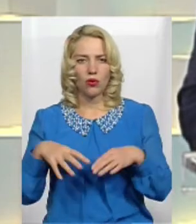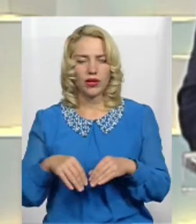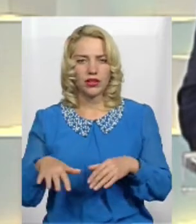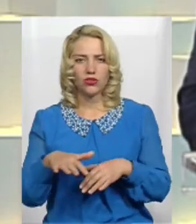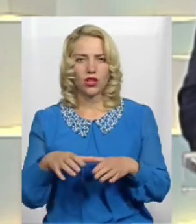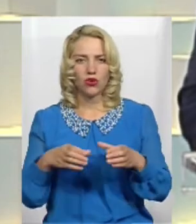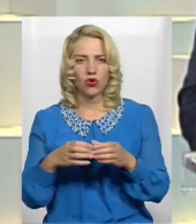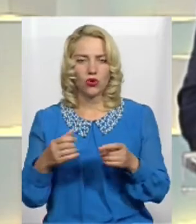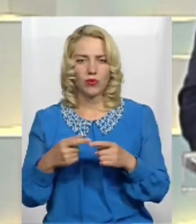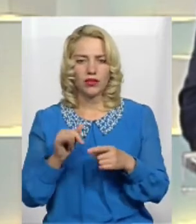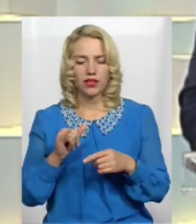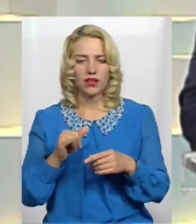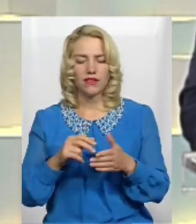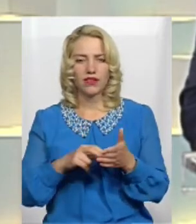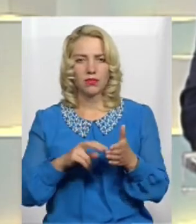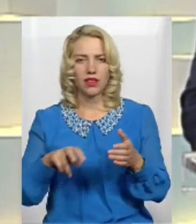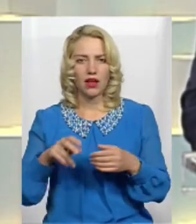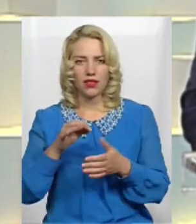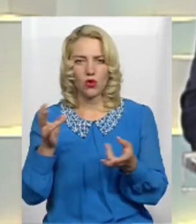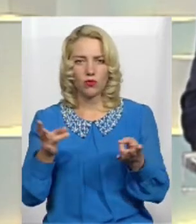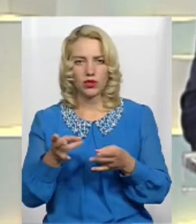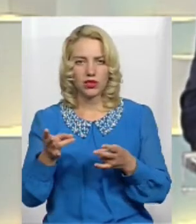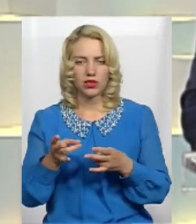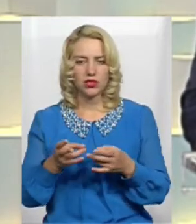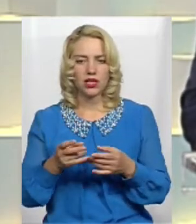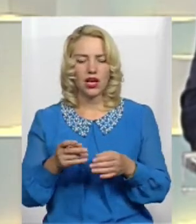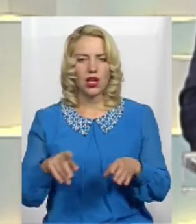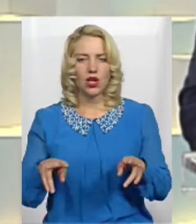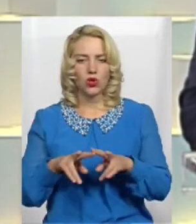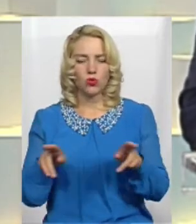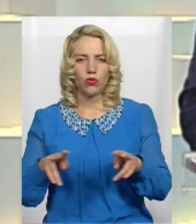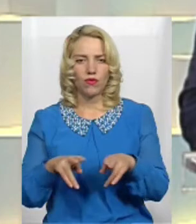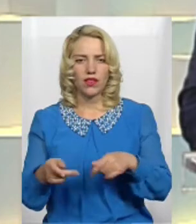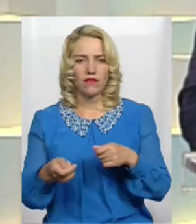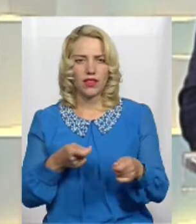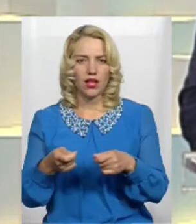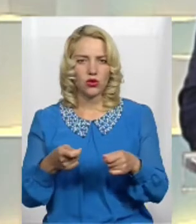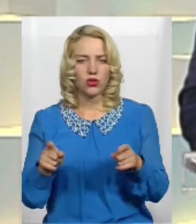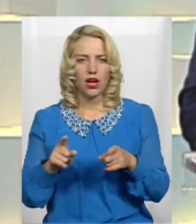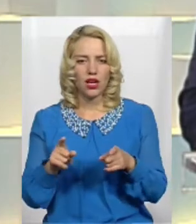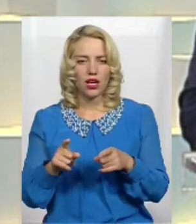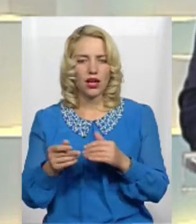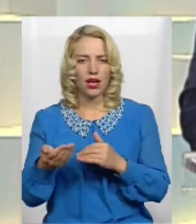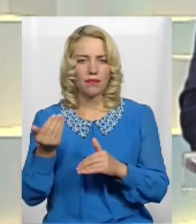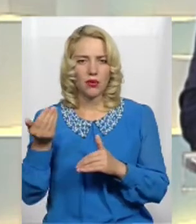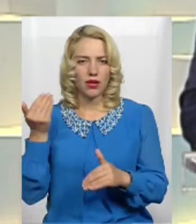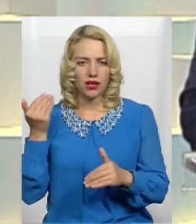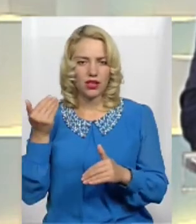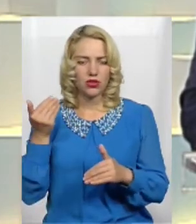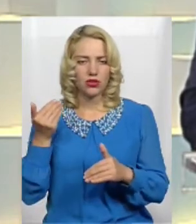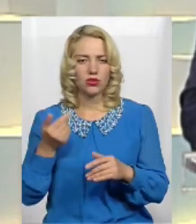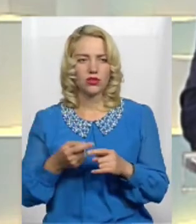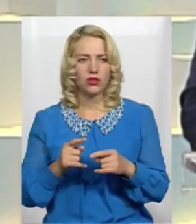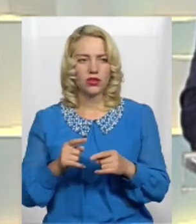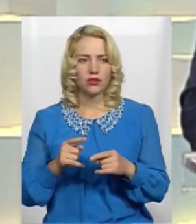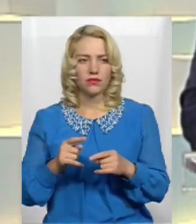І, відповідно, відпадає необхідність дублювати владу, яка попередньо знаходилася, будемо